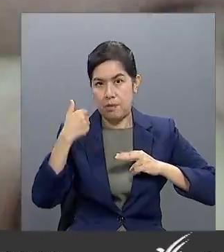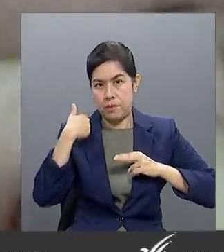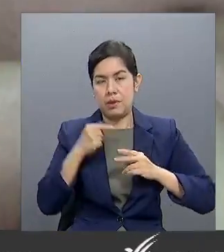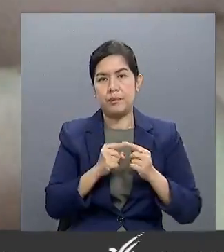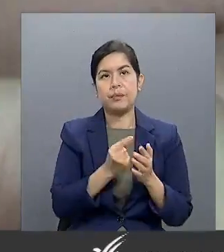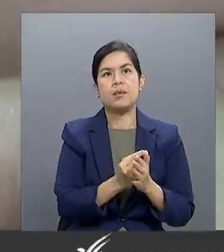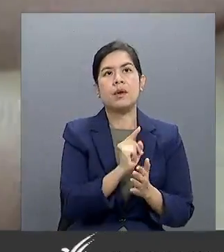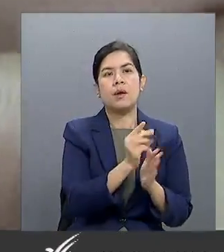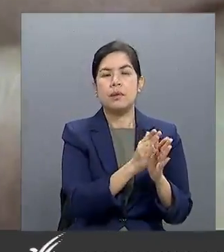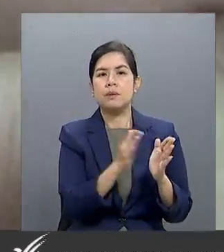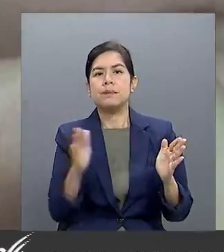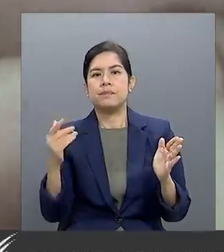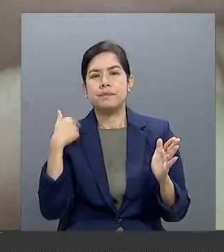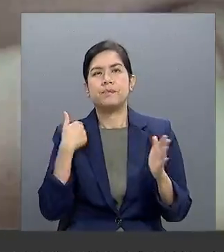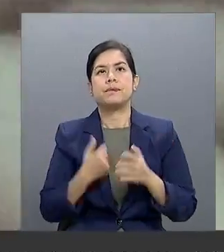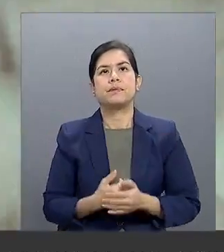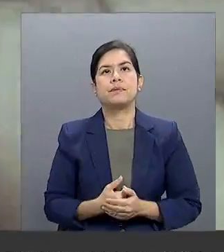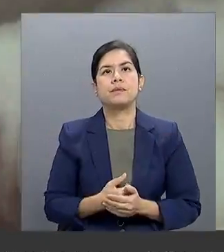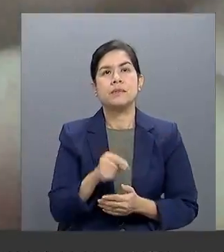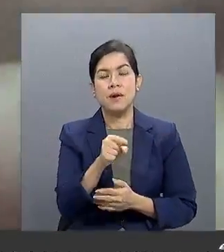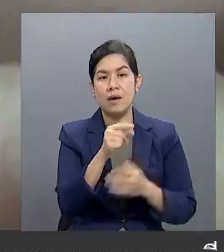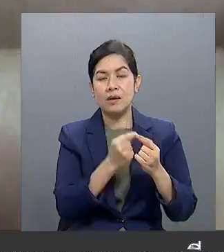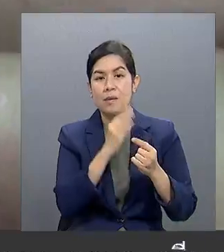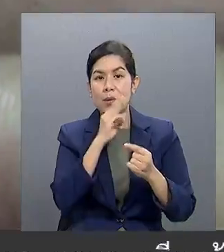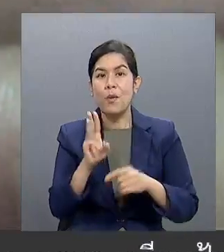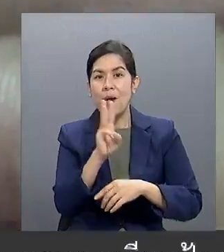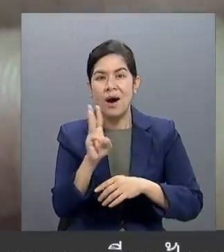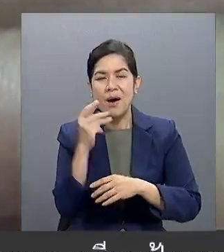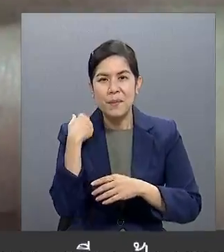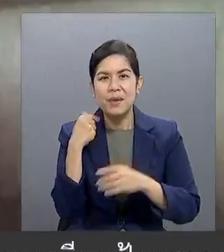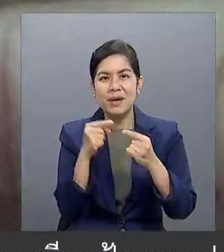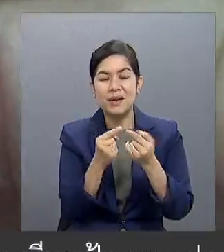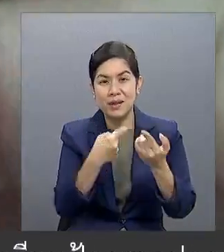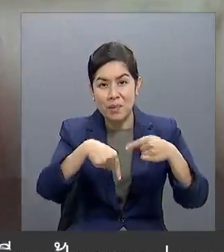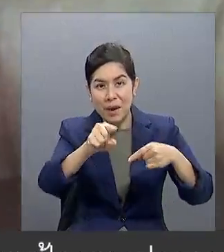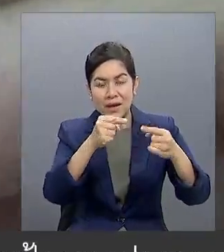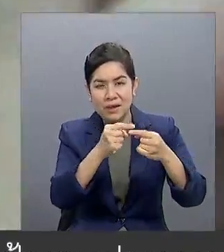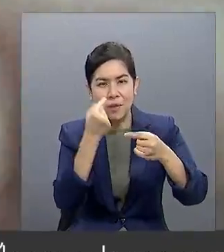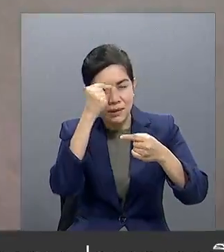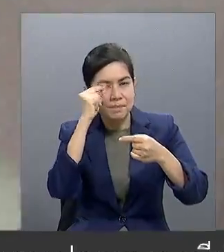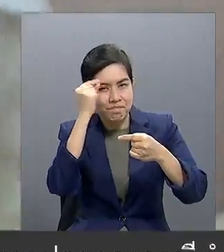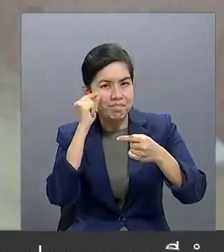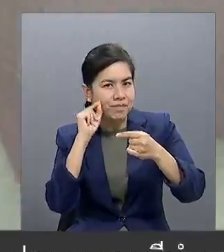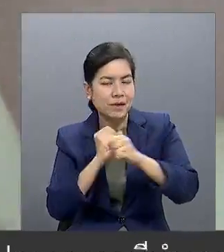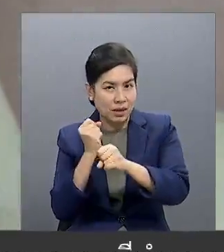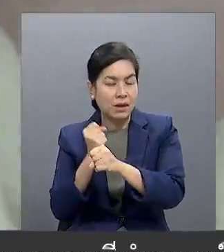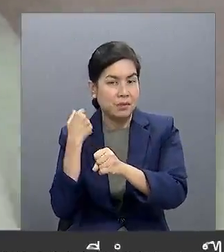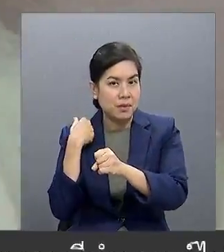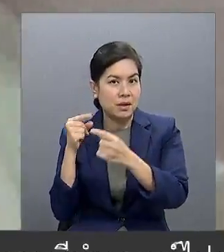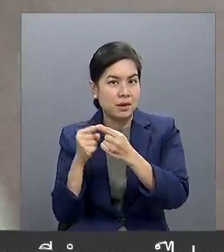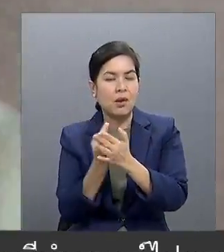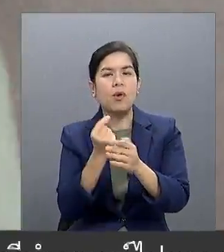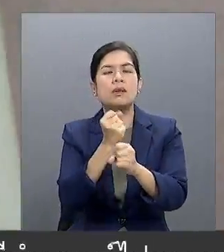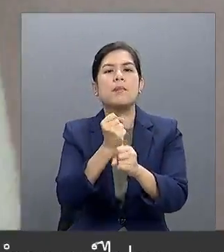3แล้วก็รับแต่งหน้านอกสถานที่ตามโรงเรียนแล้วก็งานเทศกาลต่างๆเหมือนมีทีมช่างแต่งหน้านะคือนักเรียนเองจะ